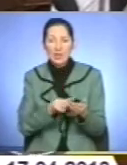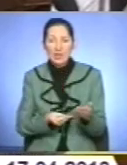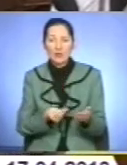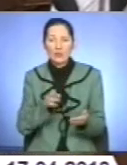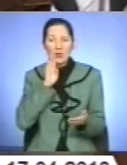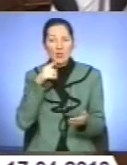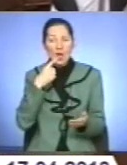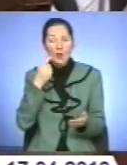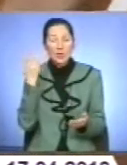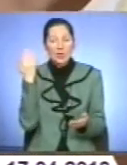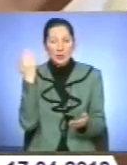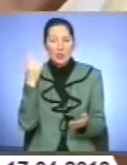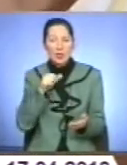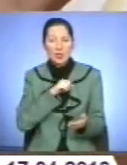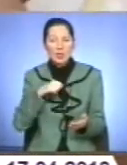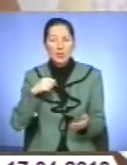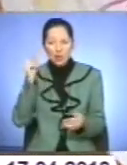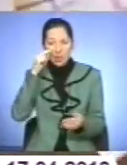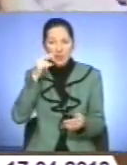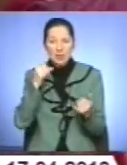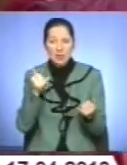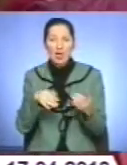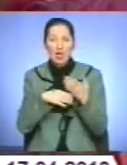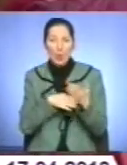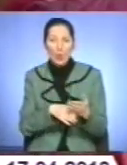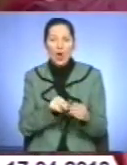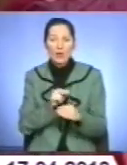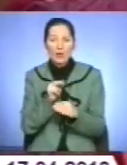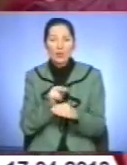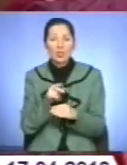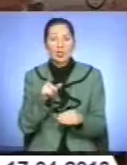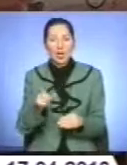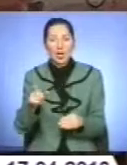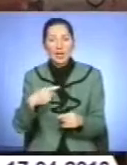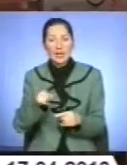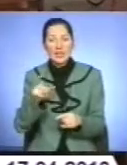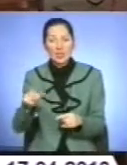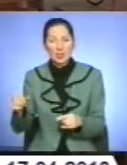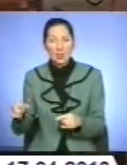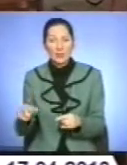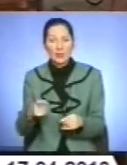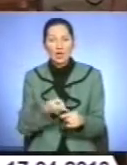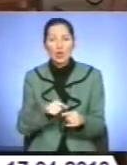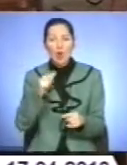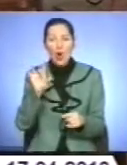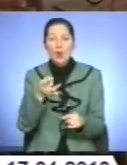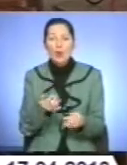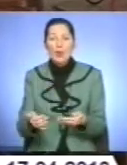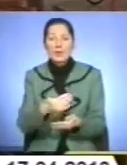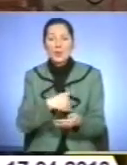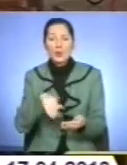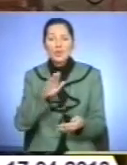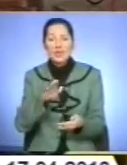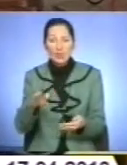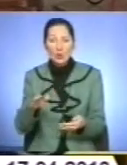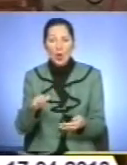створювати писанки. Нині ж допомагає опановувати це мистецтво іншим. І цього року ми знову зібрали діток, всі в